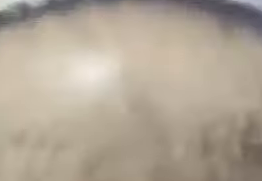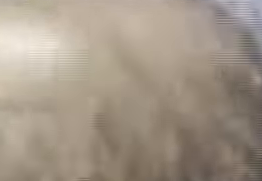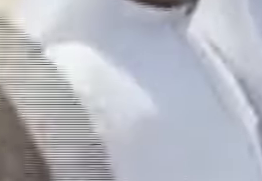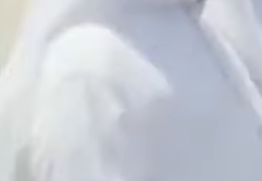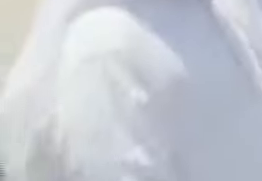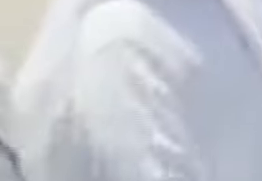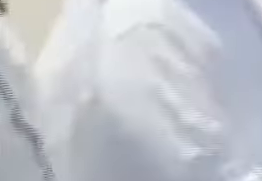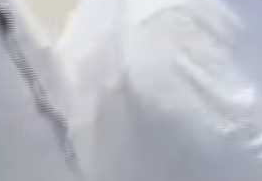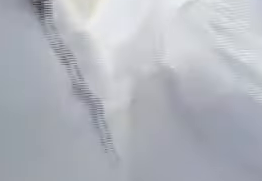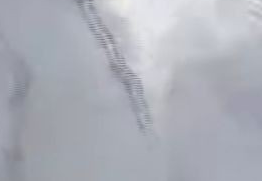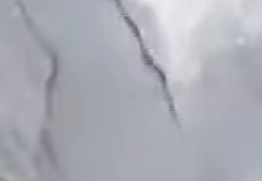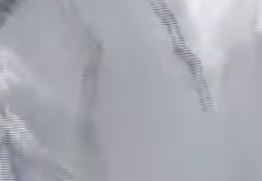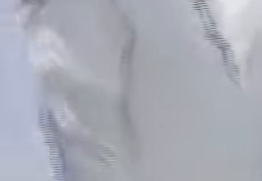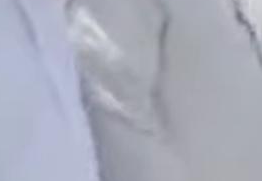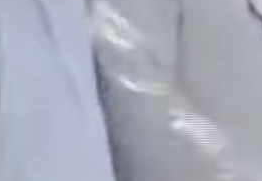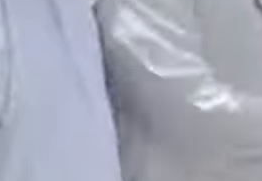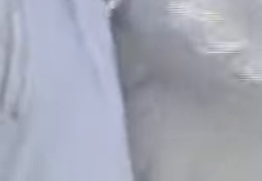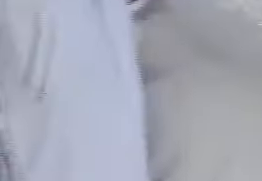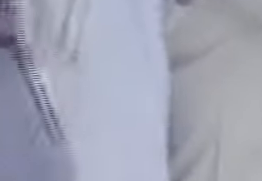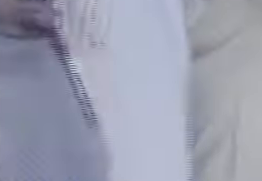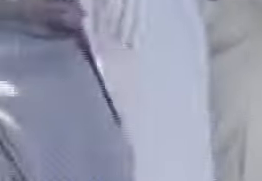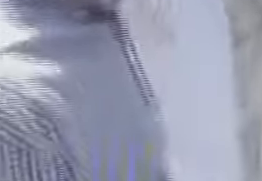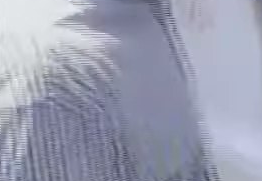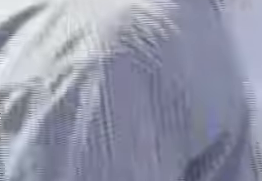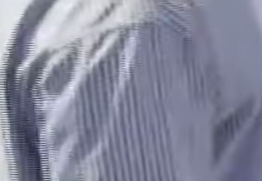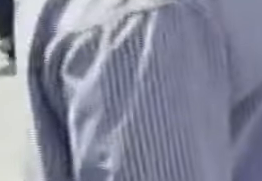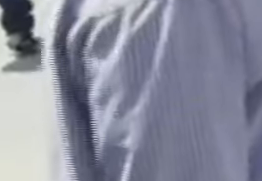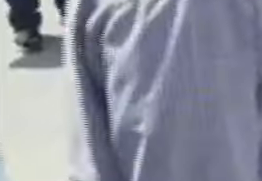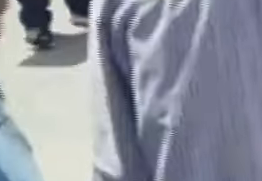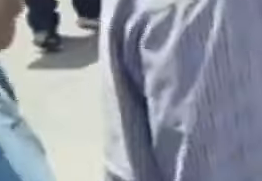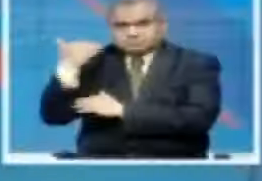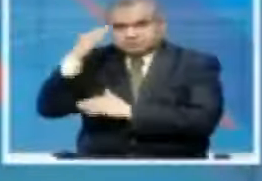قائد مسيرة تنميتنا، كل الشكر والتقدير للحكومة المصرية.